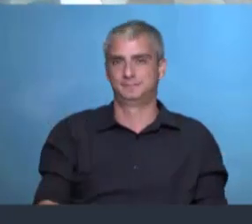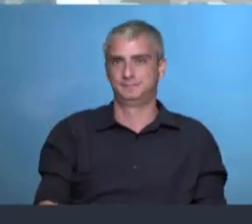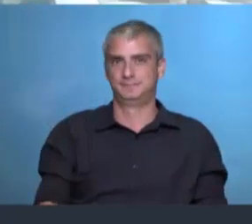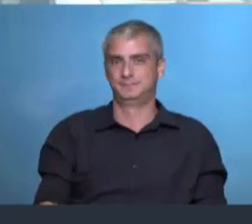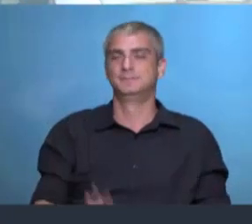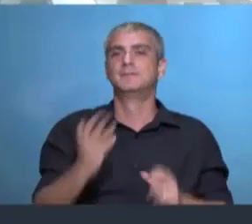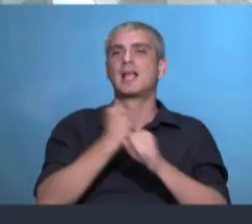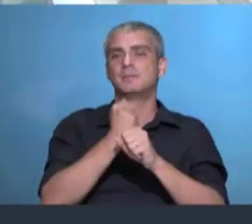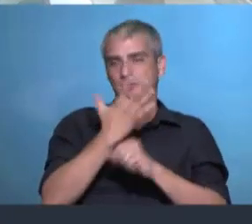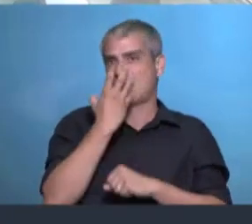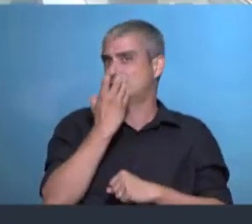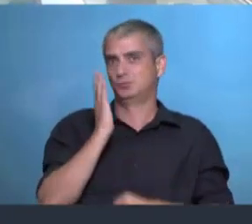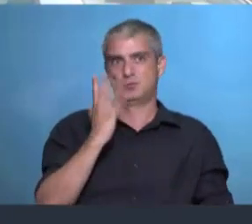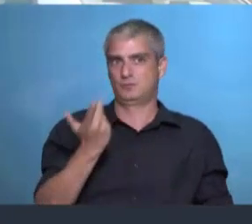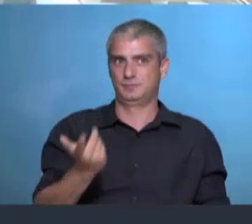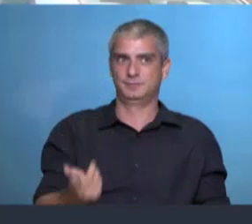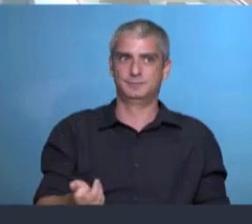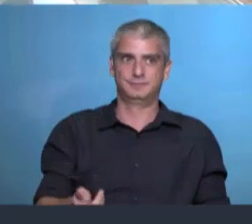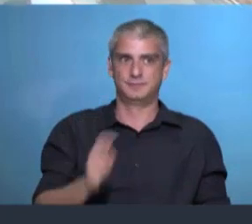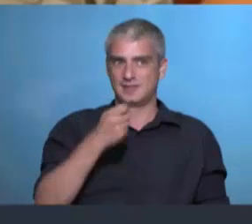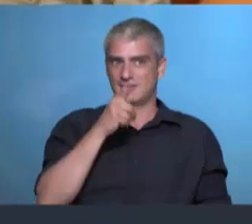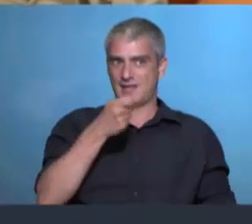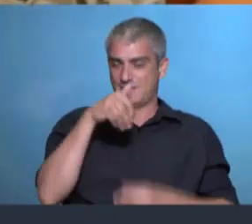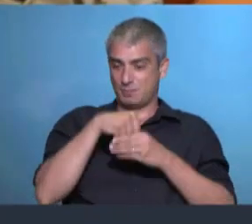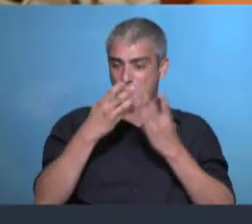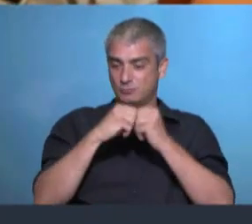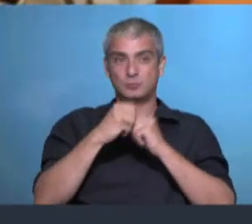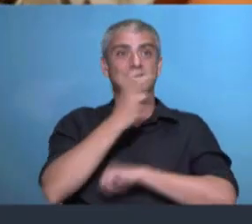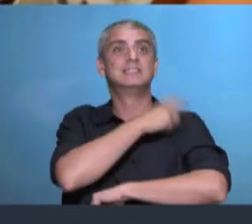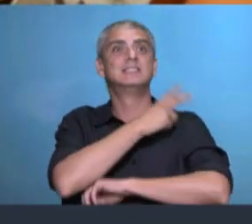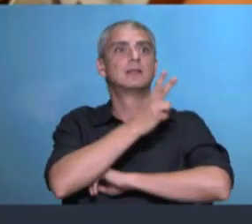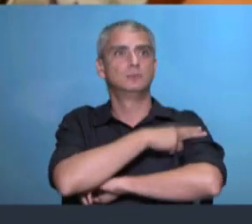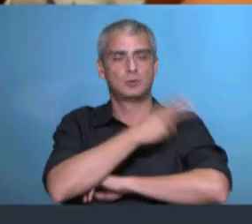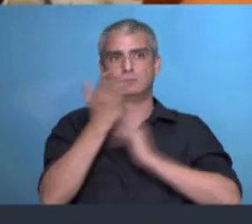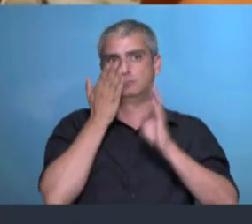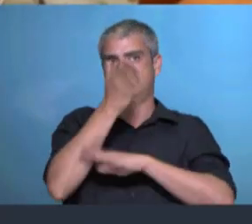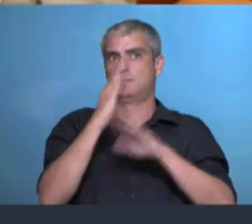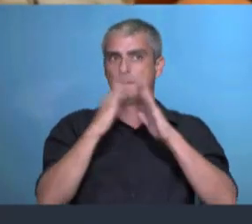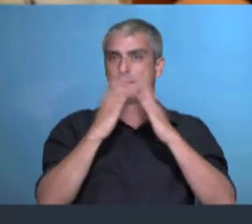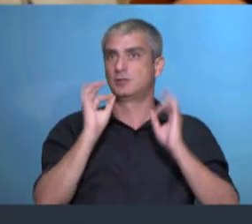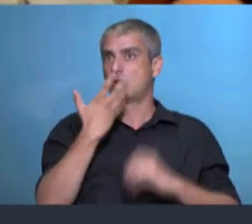אין מה לעשות, זה עצוב, זה עצוב שזה דווקא חולה בתוך המשפחה. קציני המשטרה מיירו לבית הנופש של